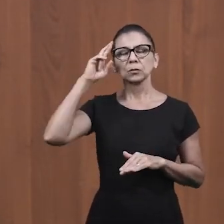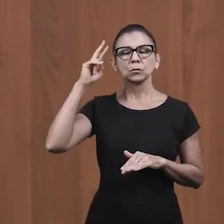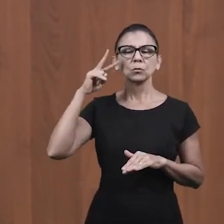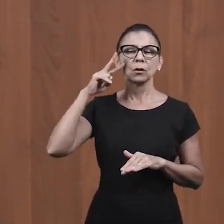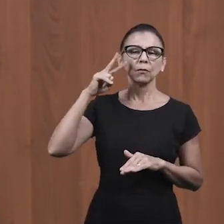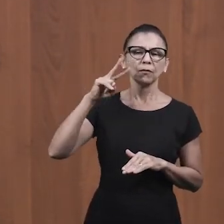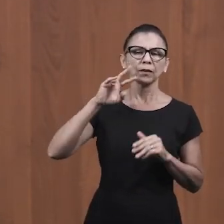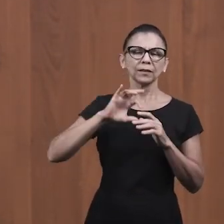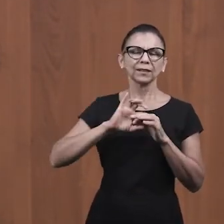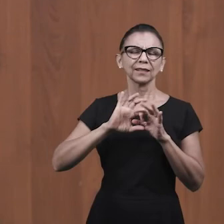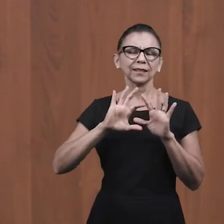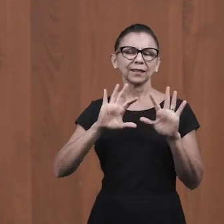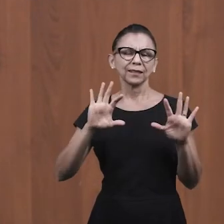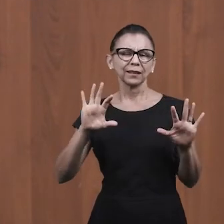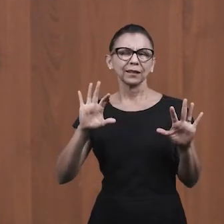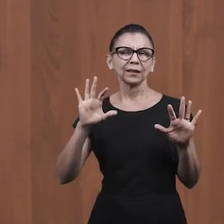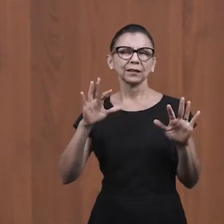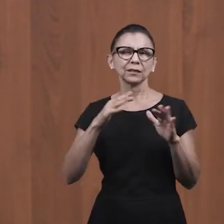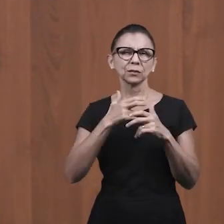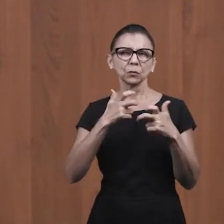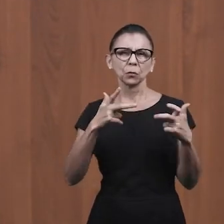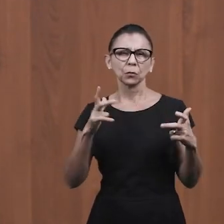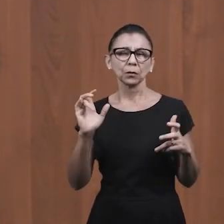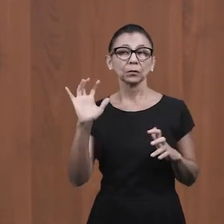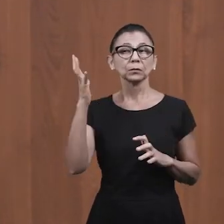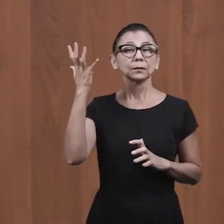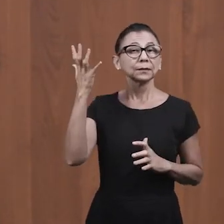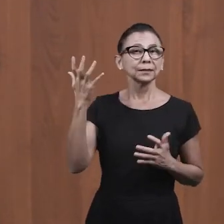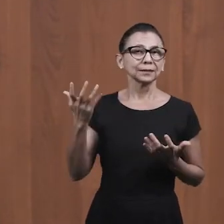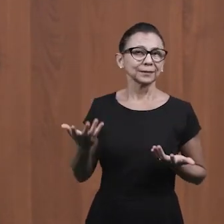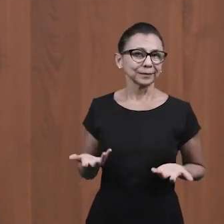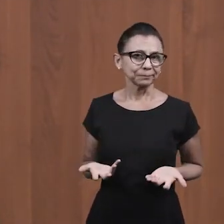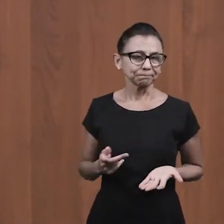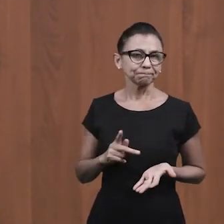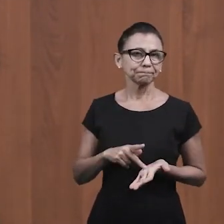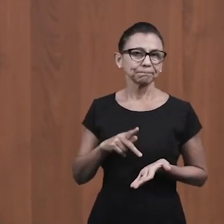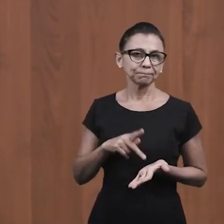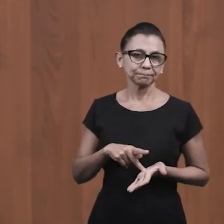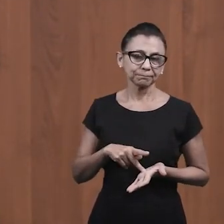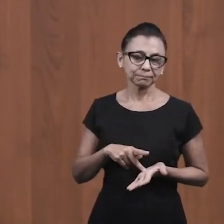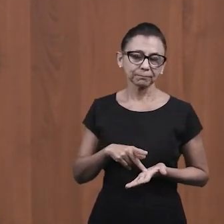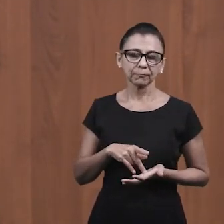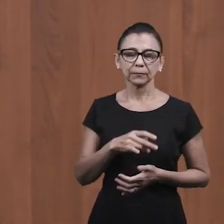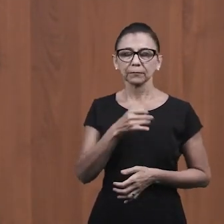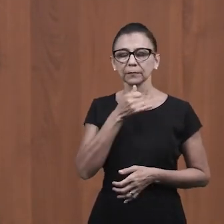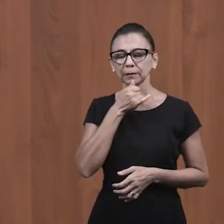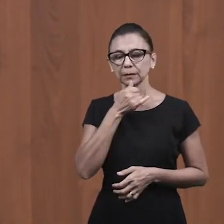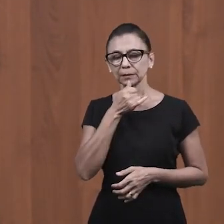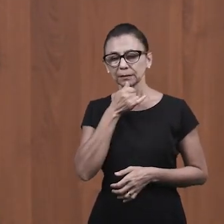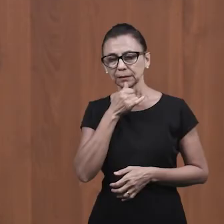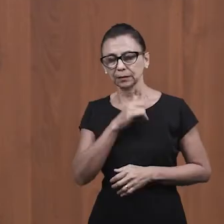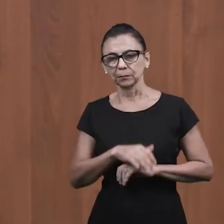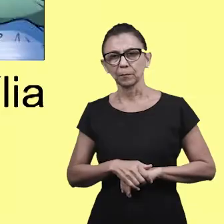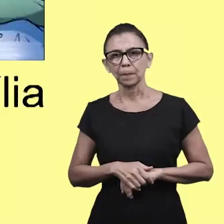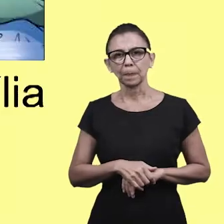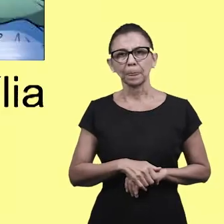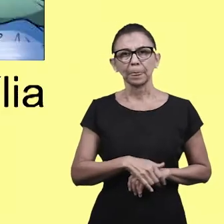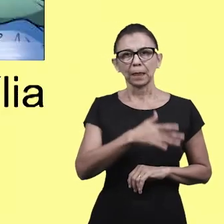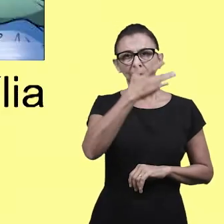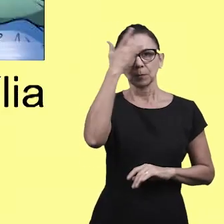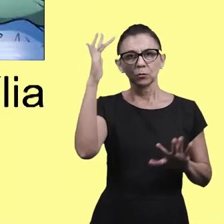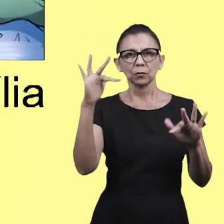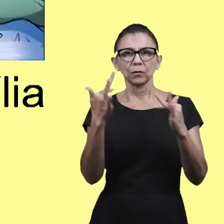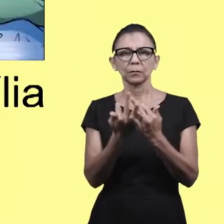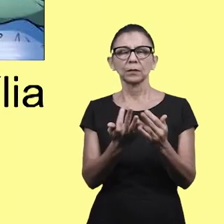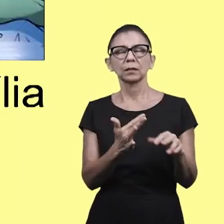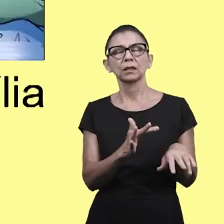des choses qui nous préoccupent, qui nous attristent. Ce sont les tempêtes de cette vie. Par exemple, quelqu'un